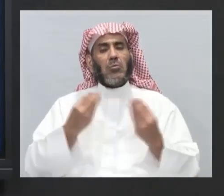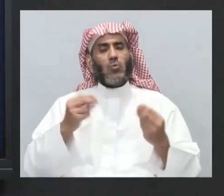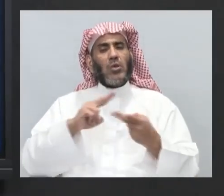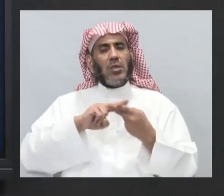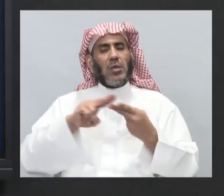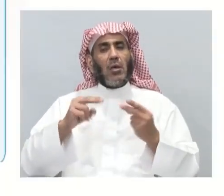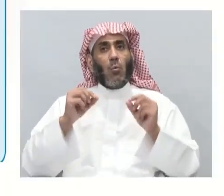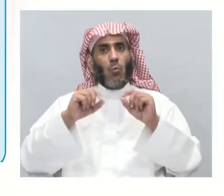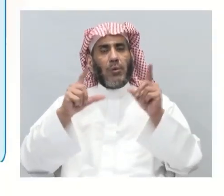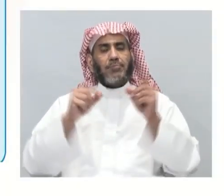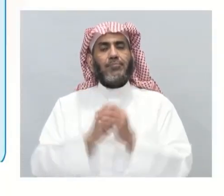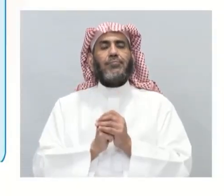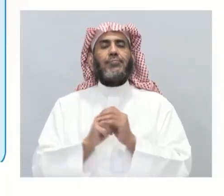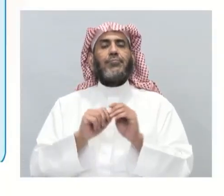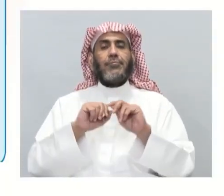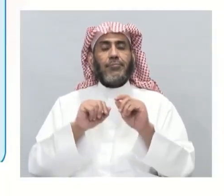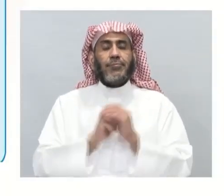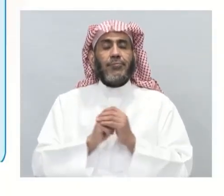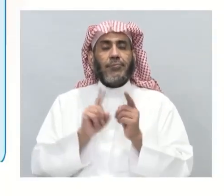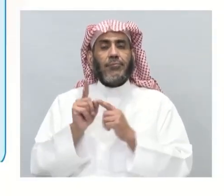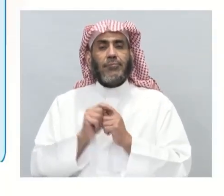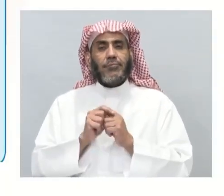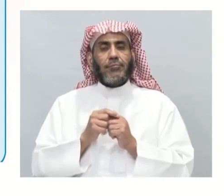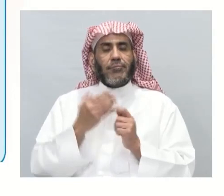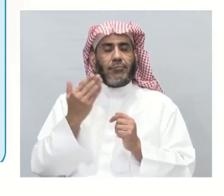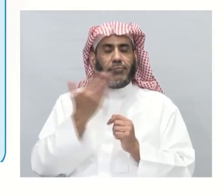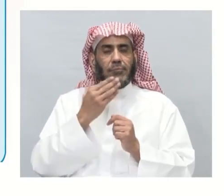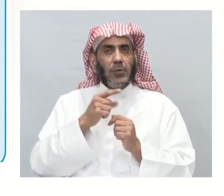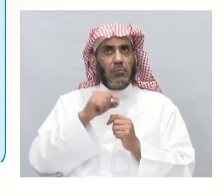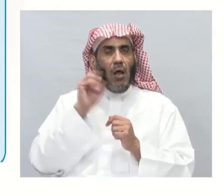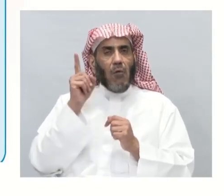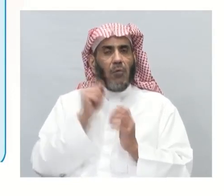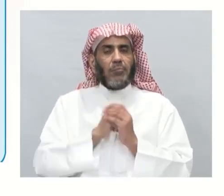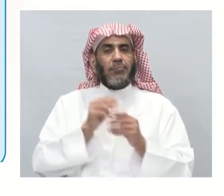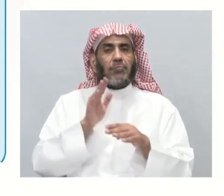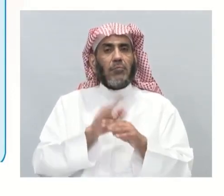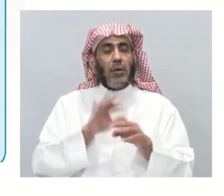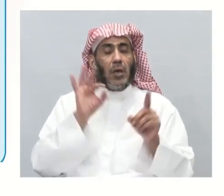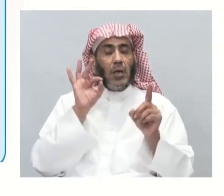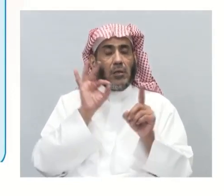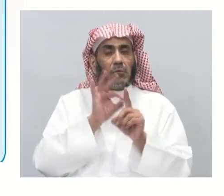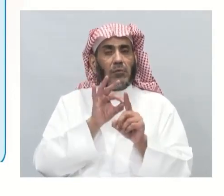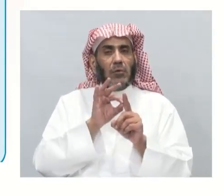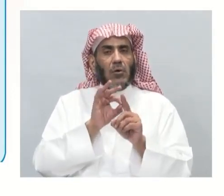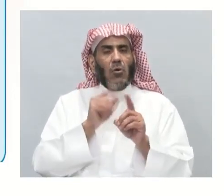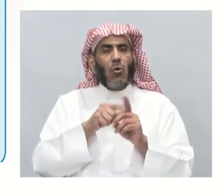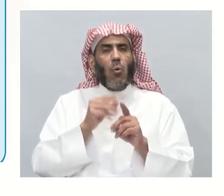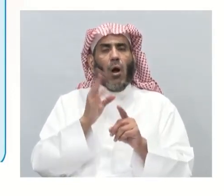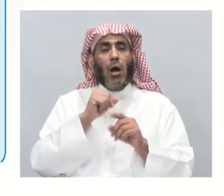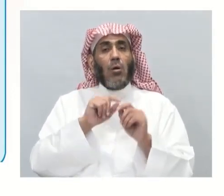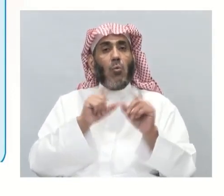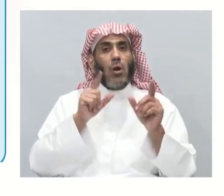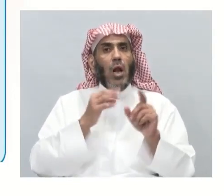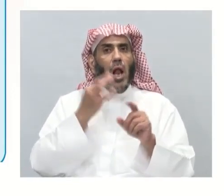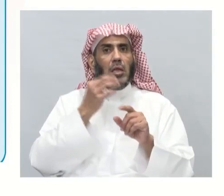الرساله او وضوح الرساله هنا يقول اقرا تعرف على الاهداف والمرامي غير المعلنه